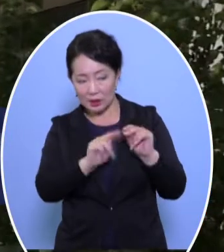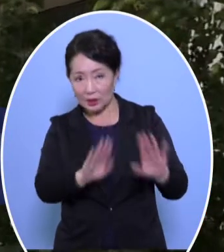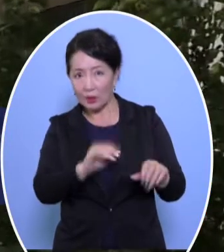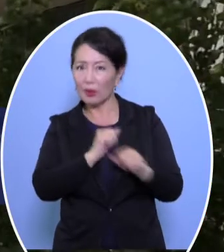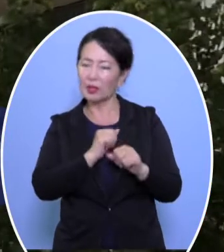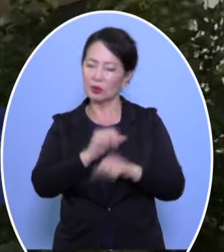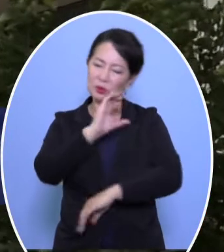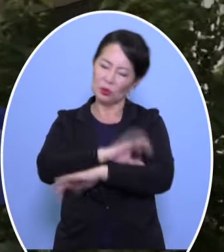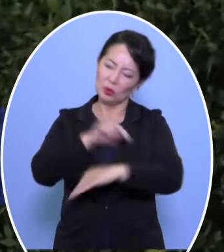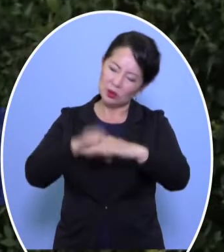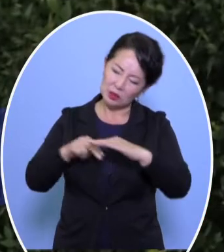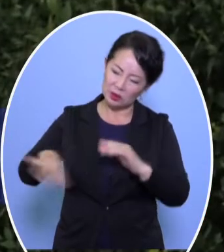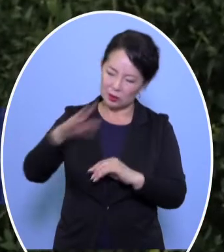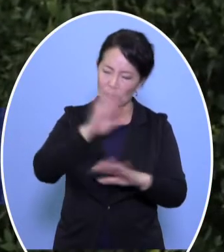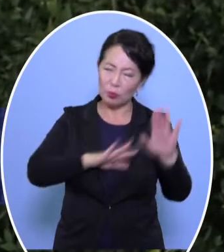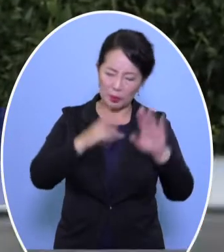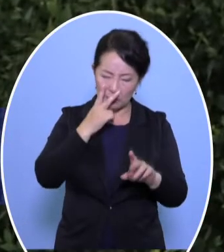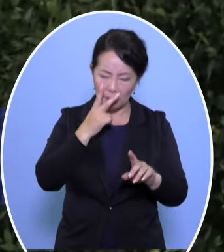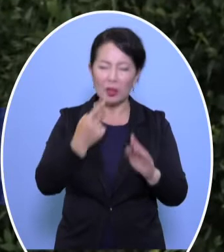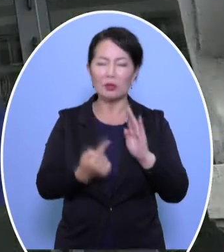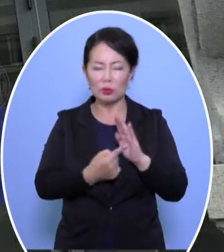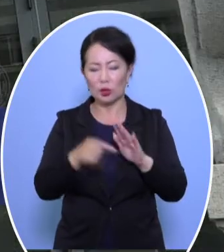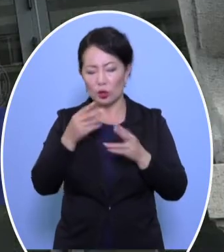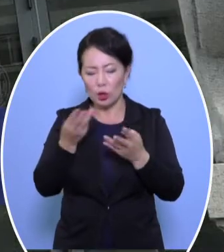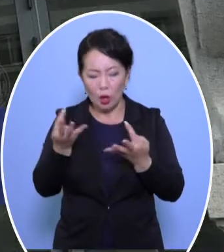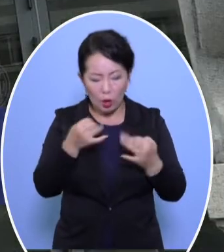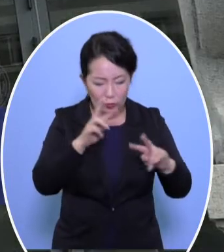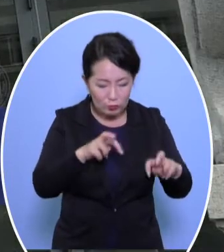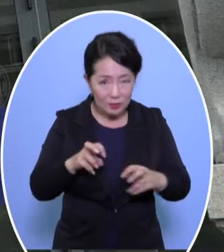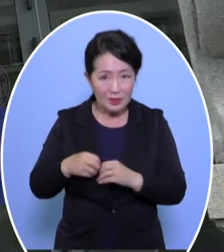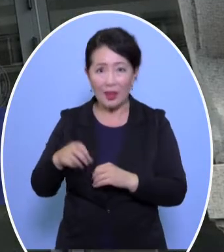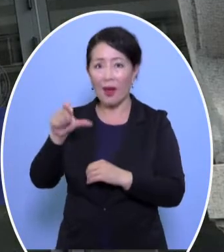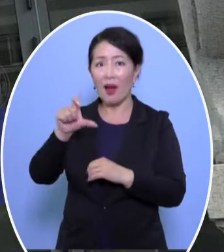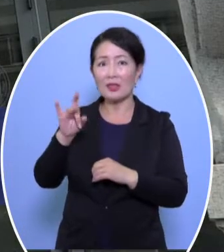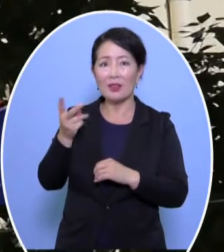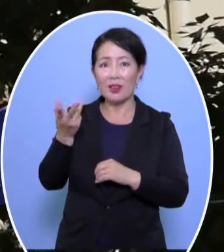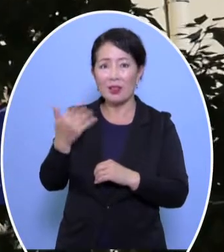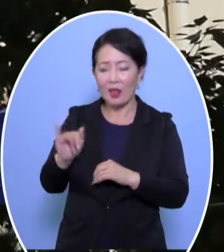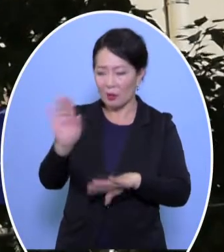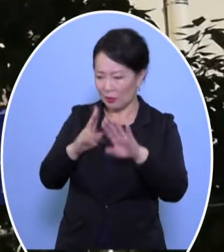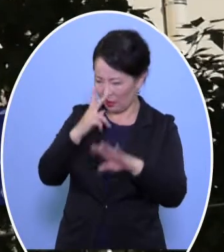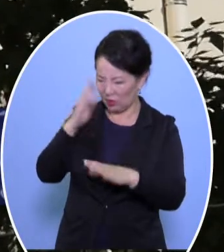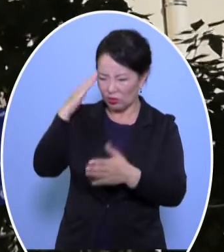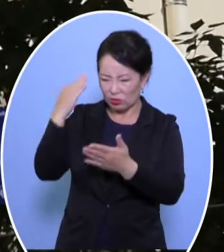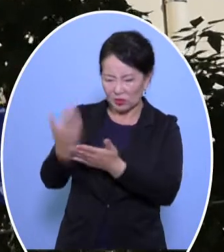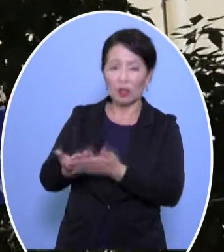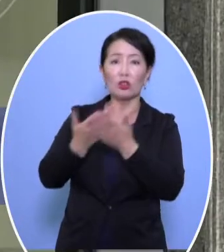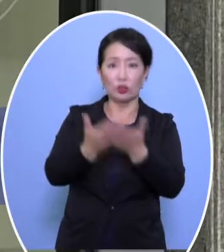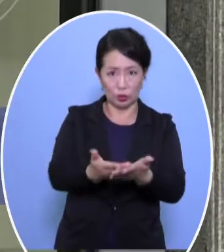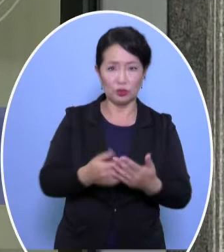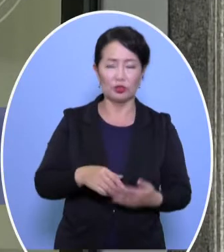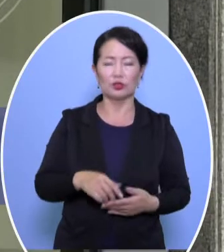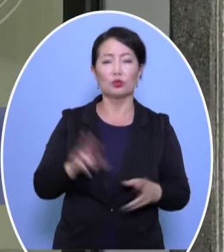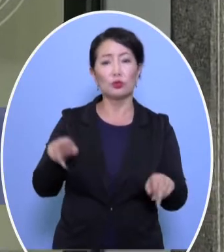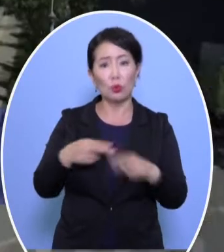тэмцэх газраас хяналт тавьж ажилласан сургууль цэцэрлэгүүдийн бодит нөхцөл байдалд үндэслэн тооцоо судалгаа хийж, за эрсдэлтэй нөхцөл байдлуудыг тодорхойлон